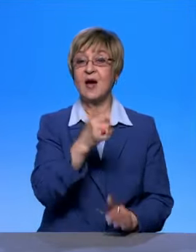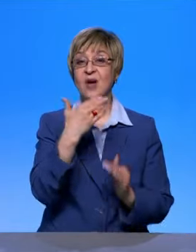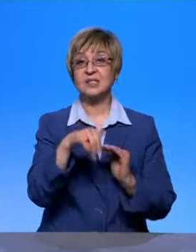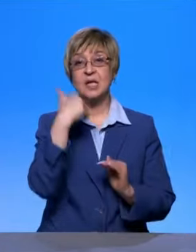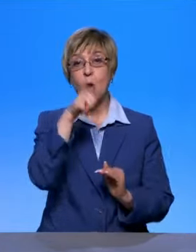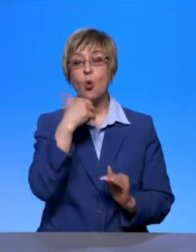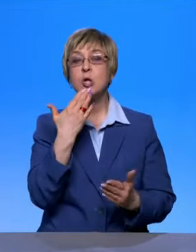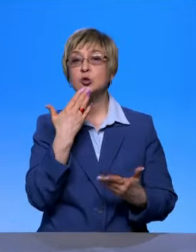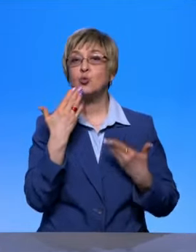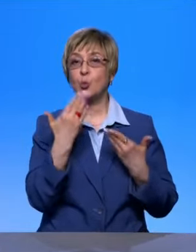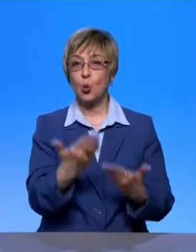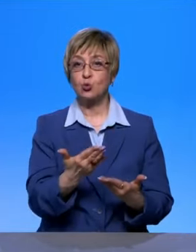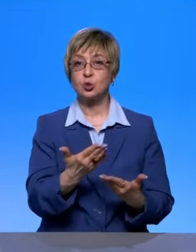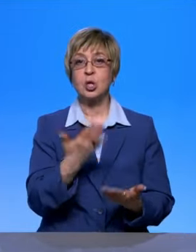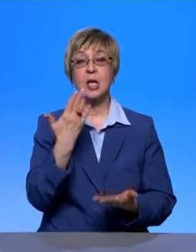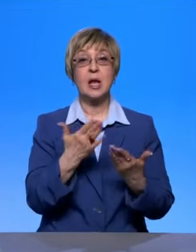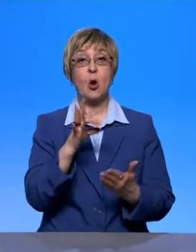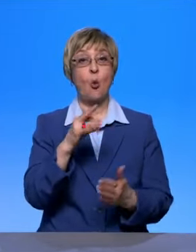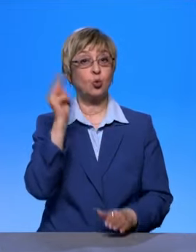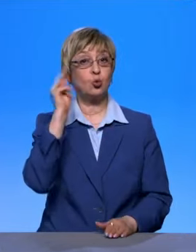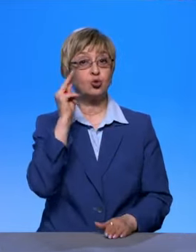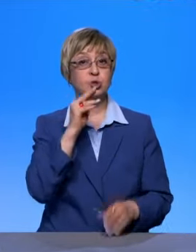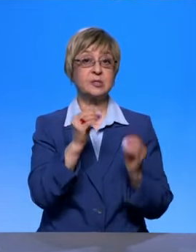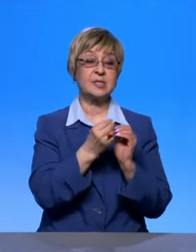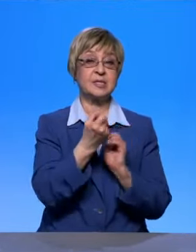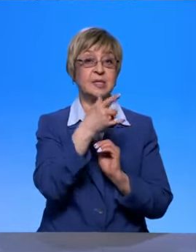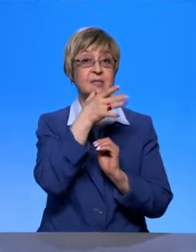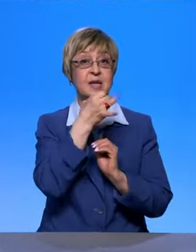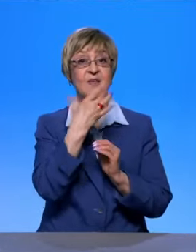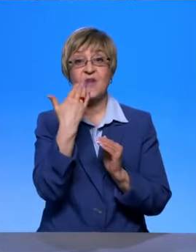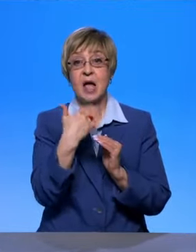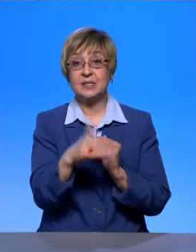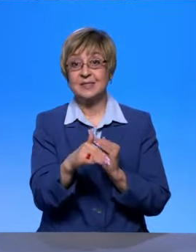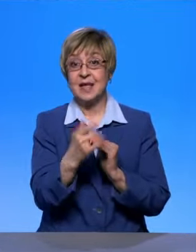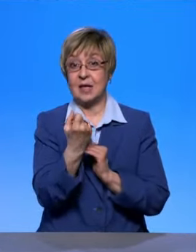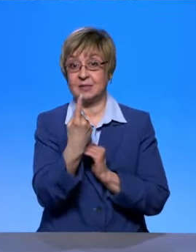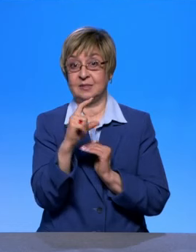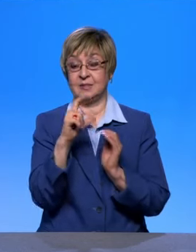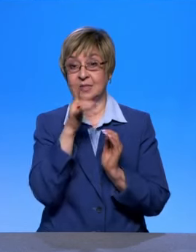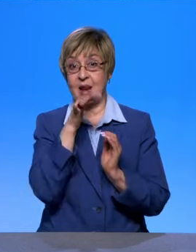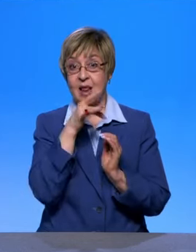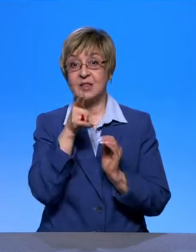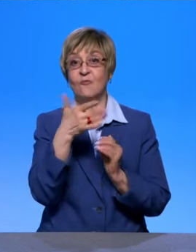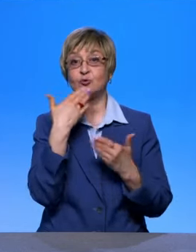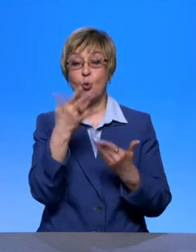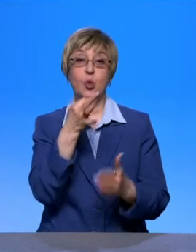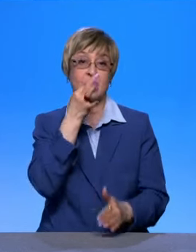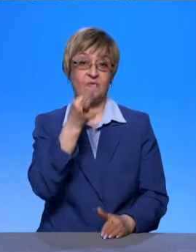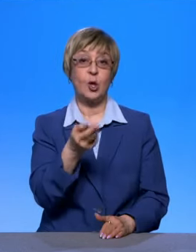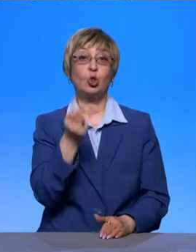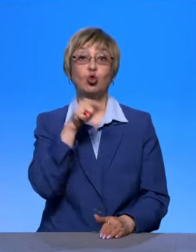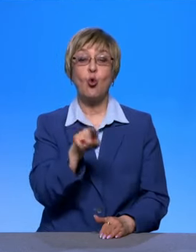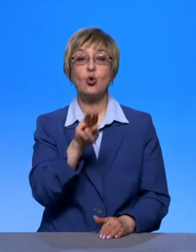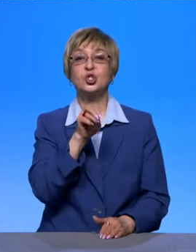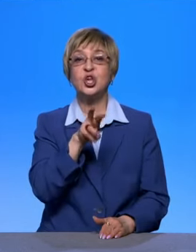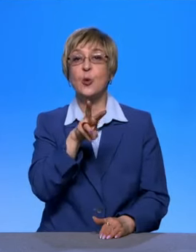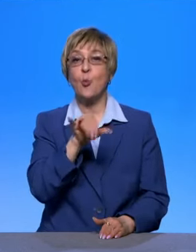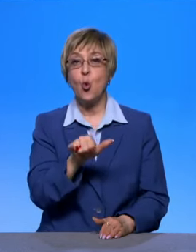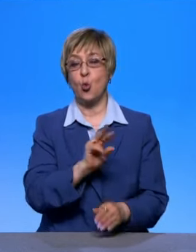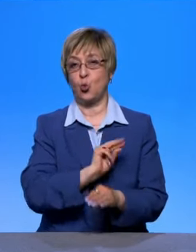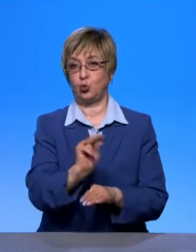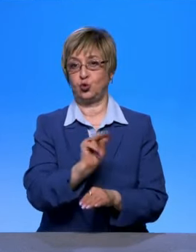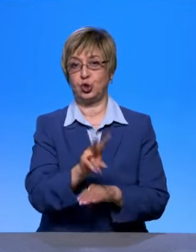спросит. Или, например, вот он отучится там 10-11 лет, а потом в конце этого срока обучения его спросит, и он ответит ровно то, собственно, что он учил.